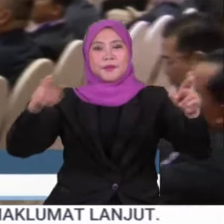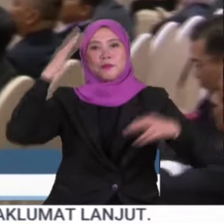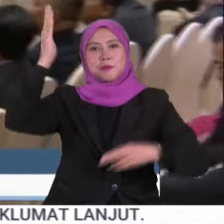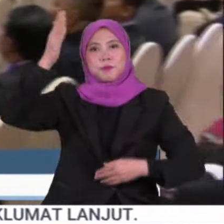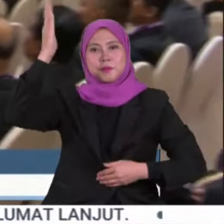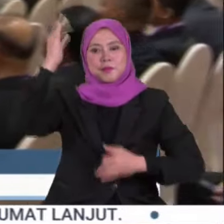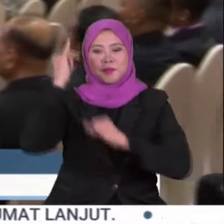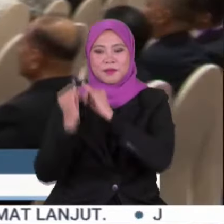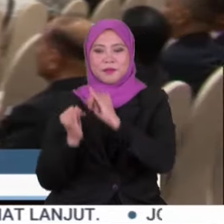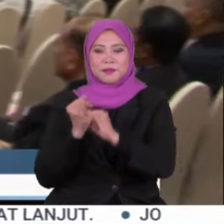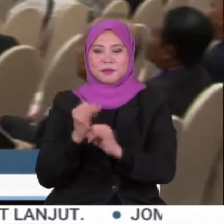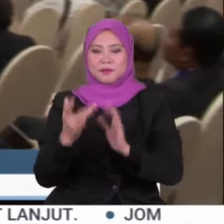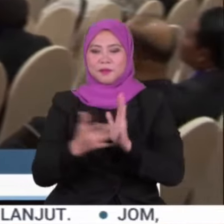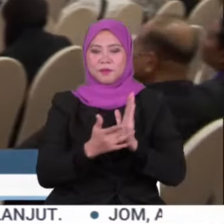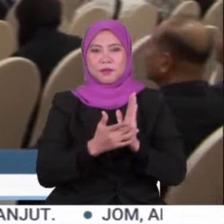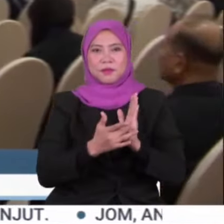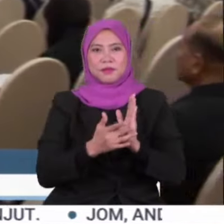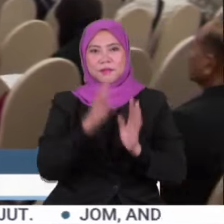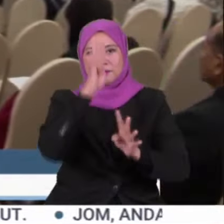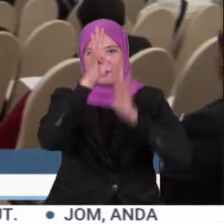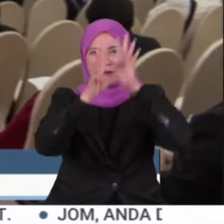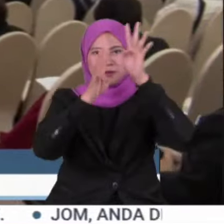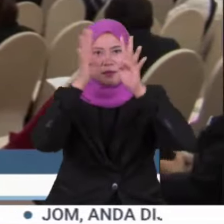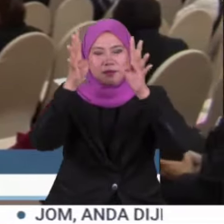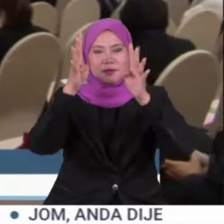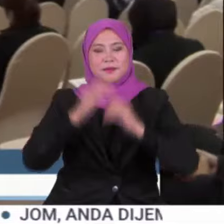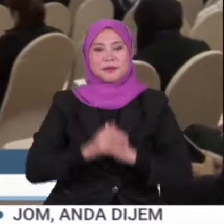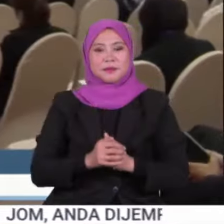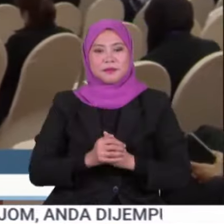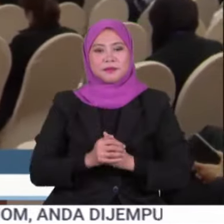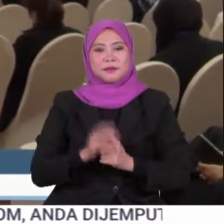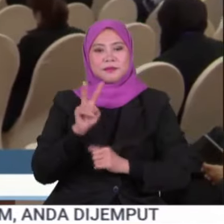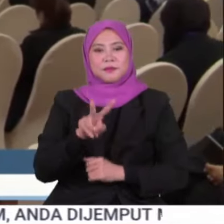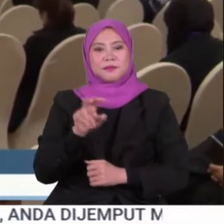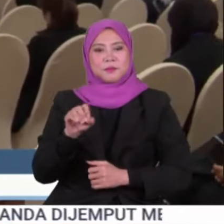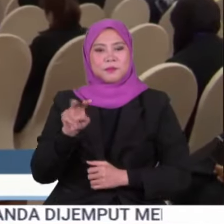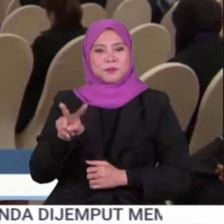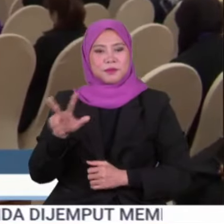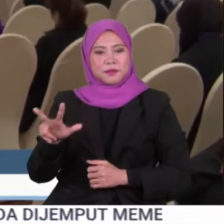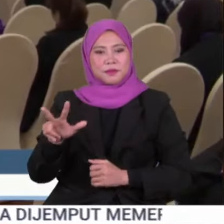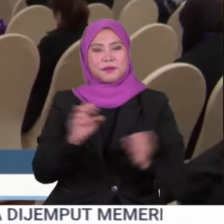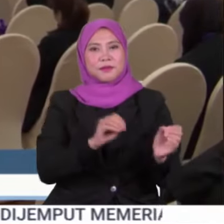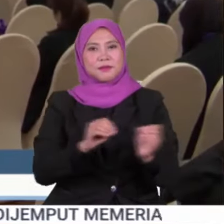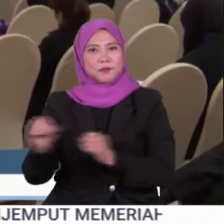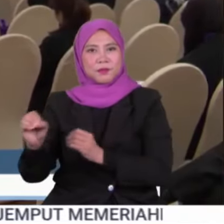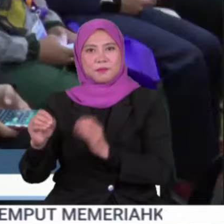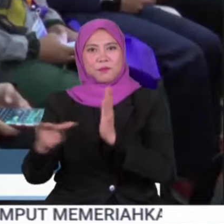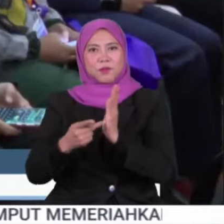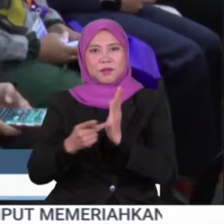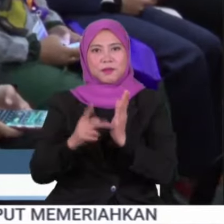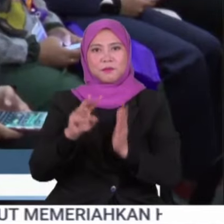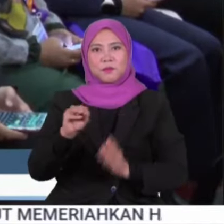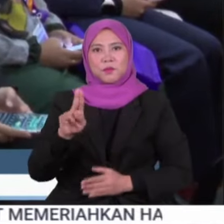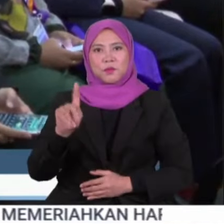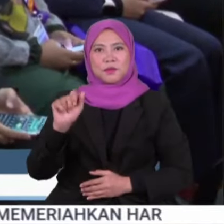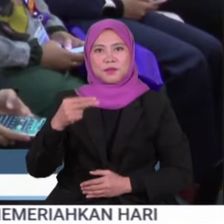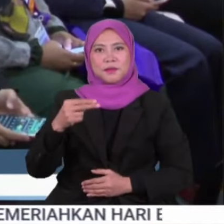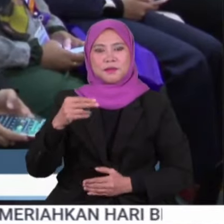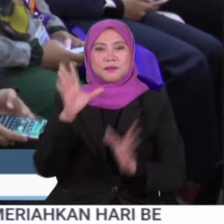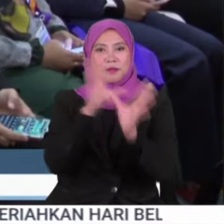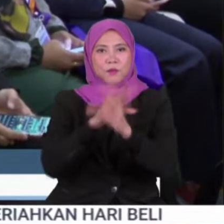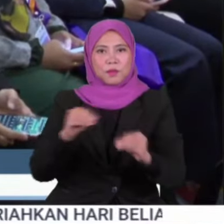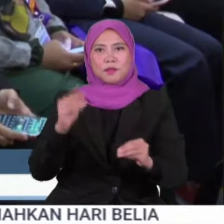Persidangan Antarabangsa Teknologi dan Inovasi TechCon 2023 Anjuran Politeknik Mukah Sarawak di